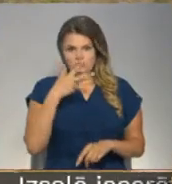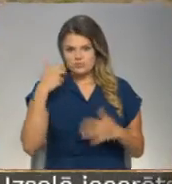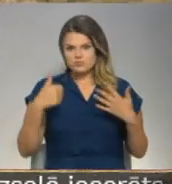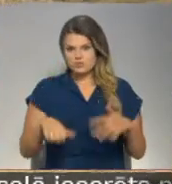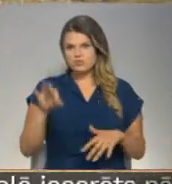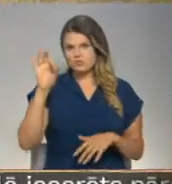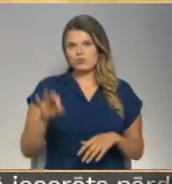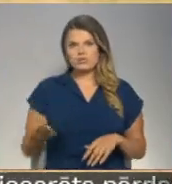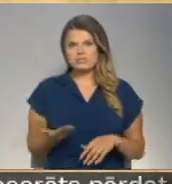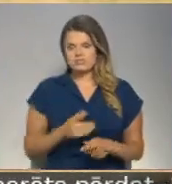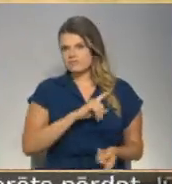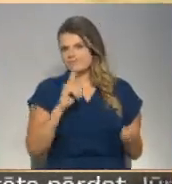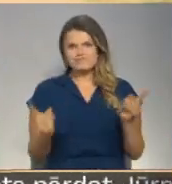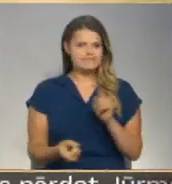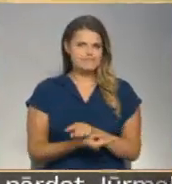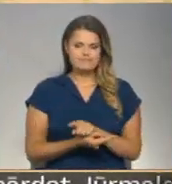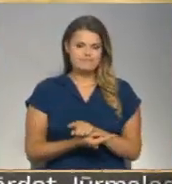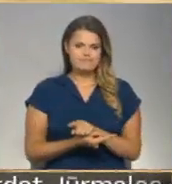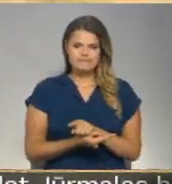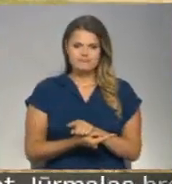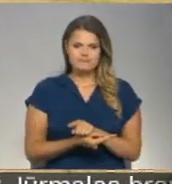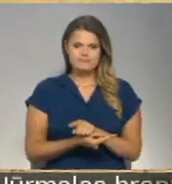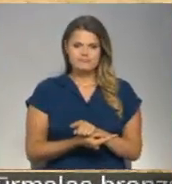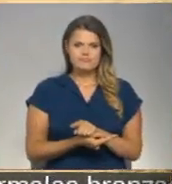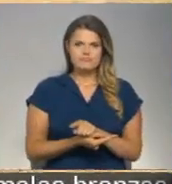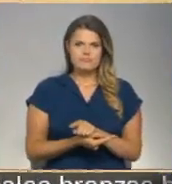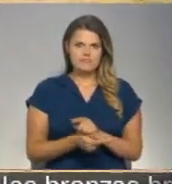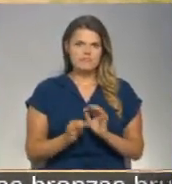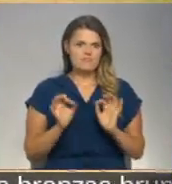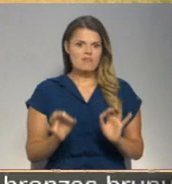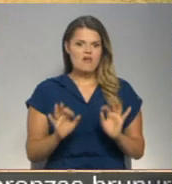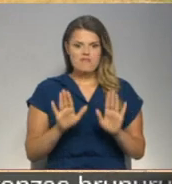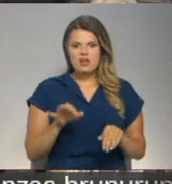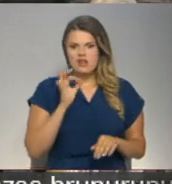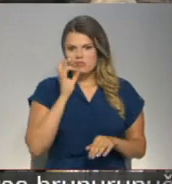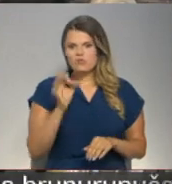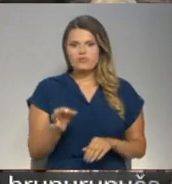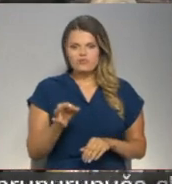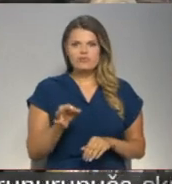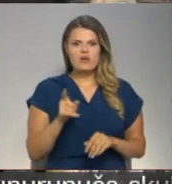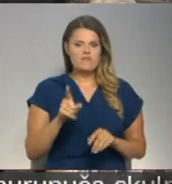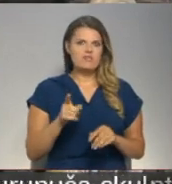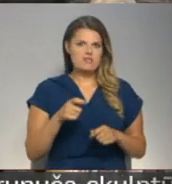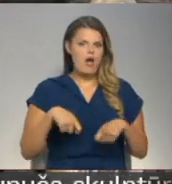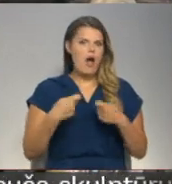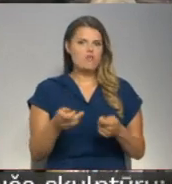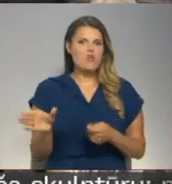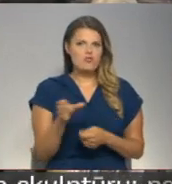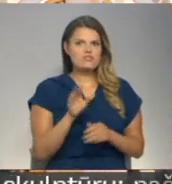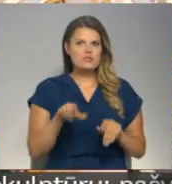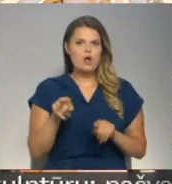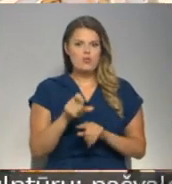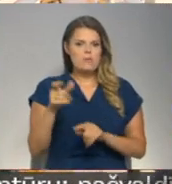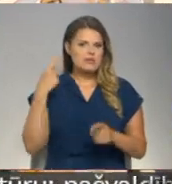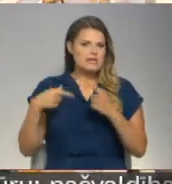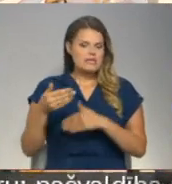360 grādiem. Kā saka, dzīve apmet kūlen, laikam tā varētu teikt. Viņi atdot visu, lai to mirkli